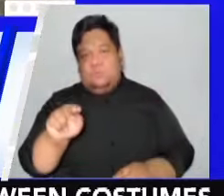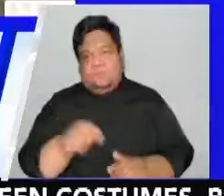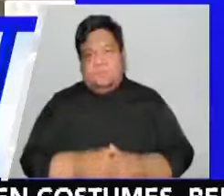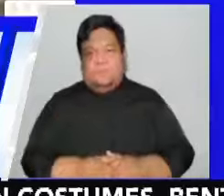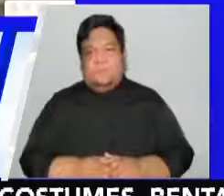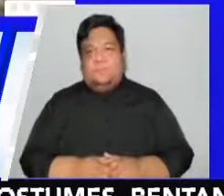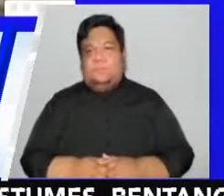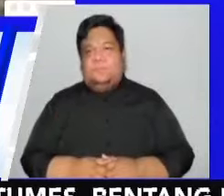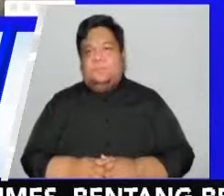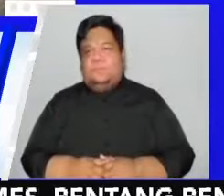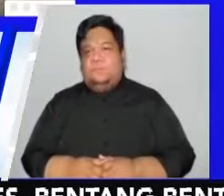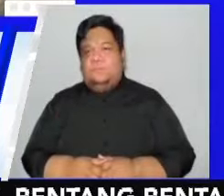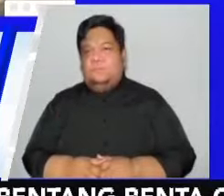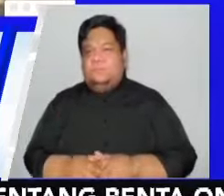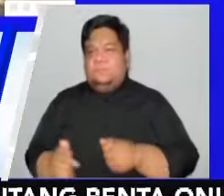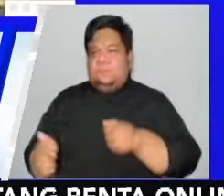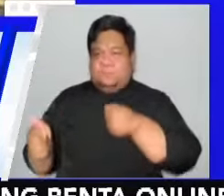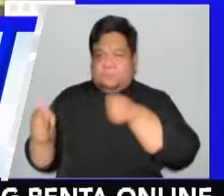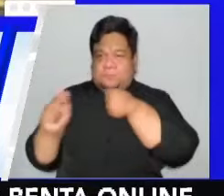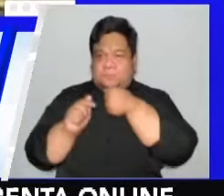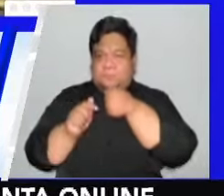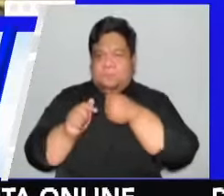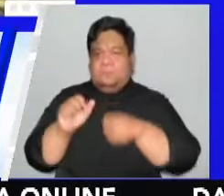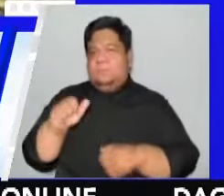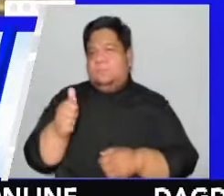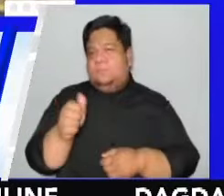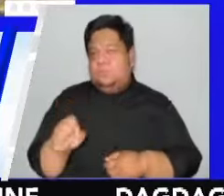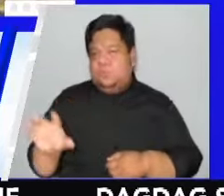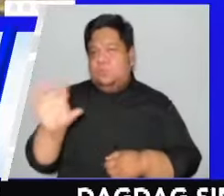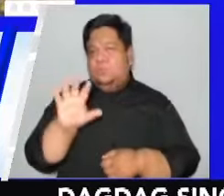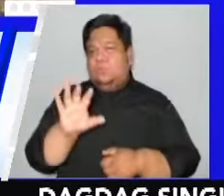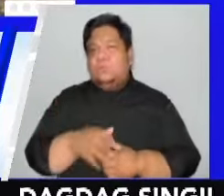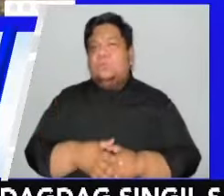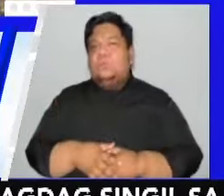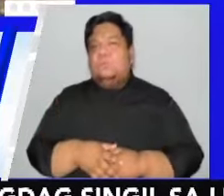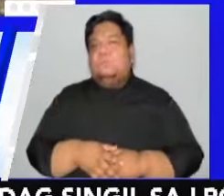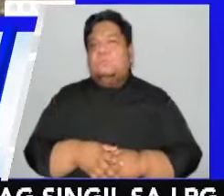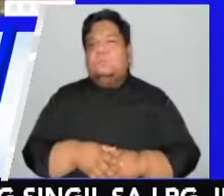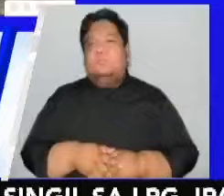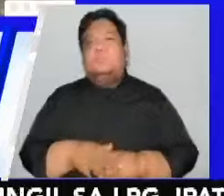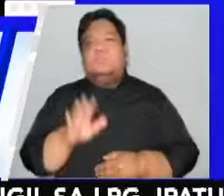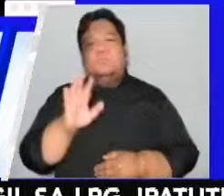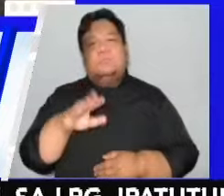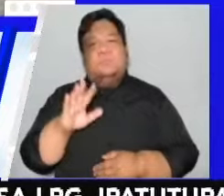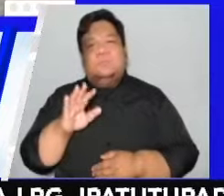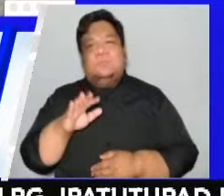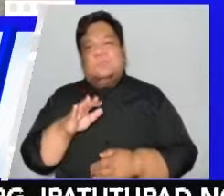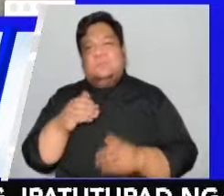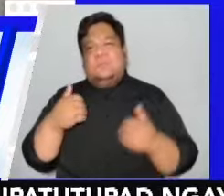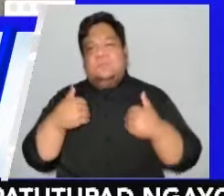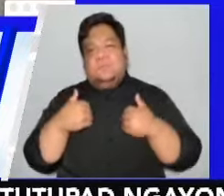Yes, Igana, magandang umaga. At kakapon po ay bumiyahe tayo from Typhoon